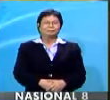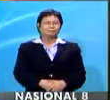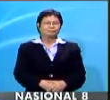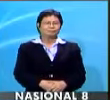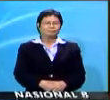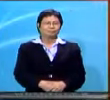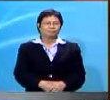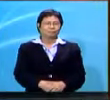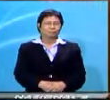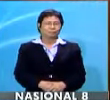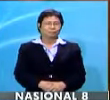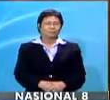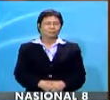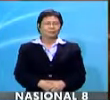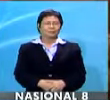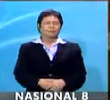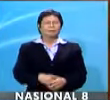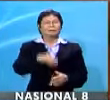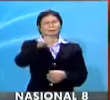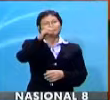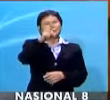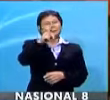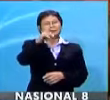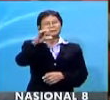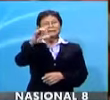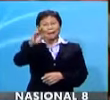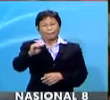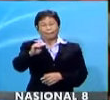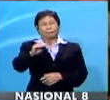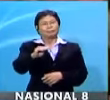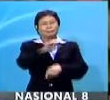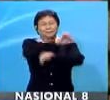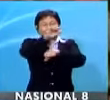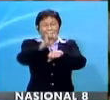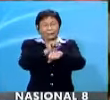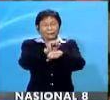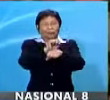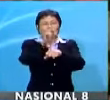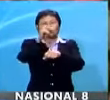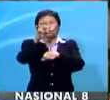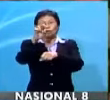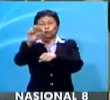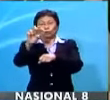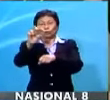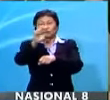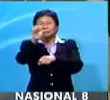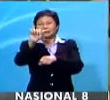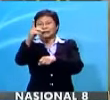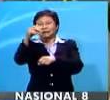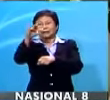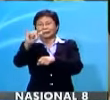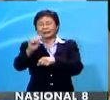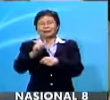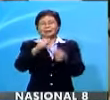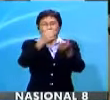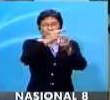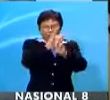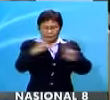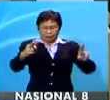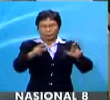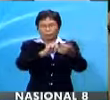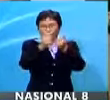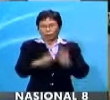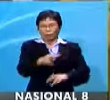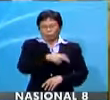selesai chef Dim mission sukan C Singapura Datuk Seri Mohamad norza Zakaria berkata antaranya ialah persiapan atlet dari segi